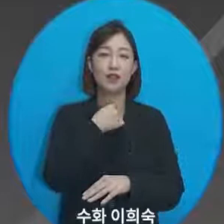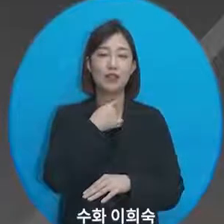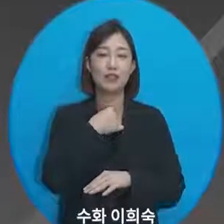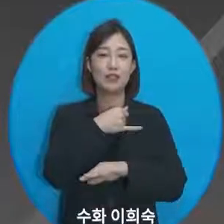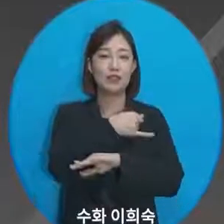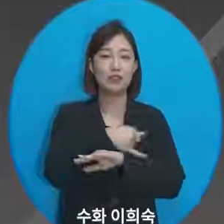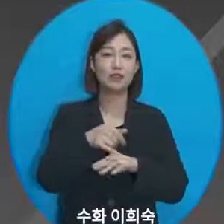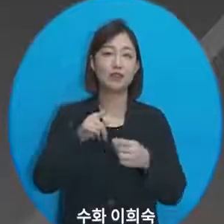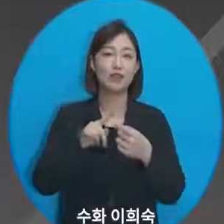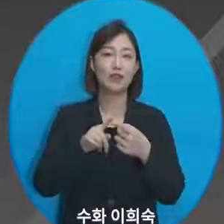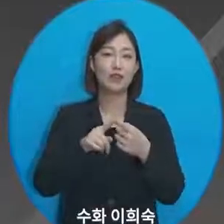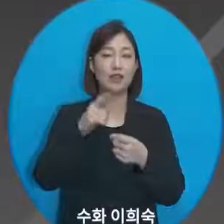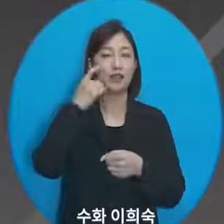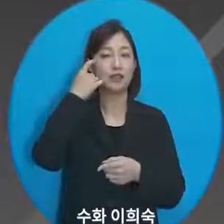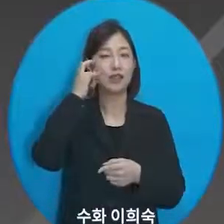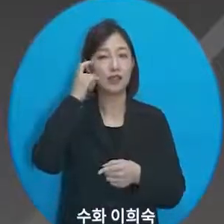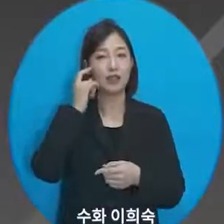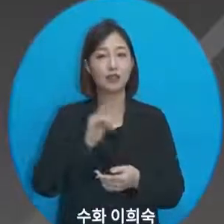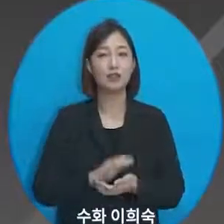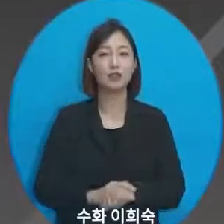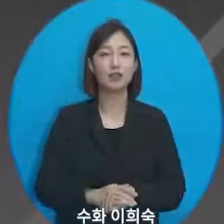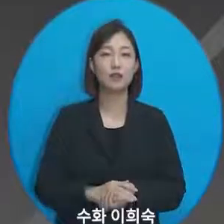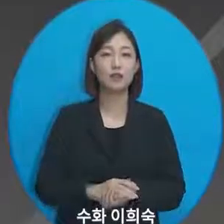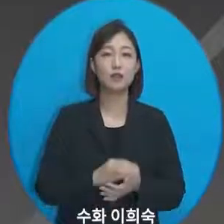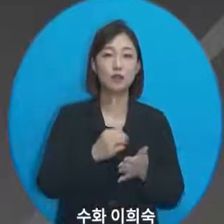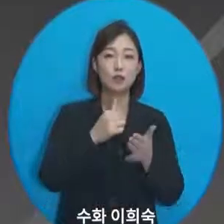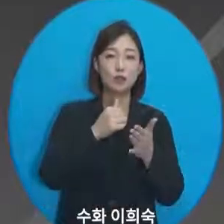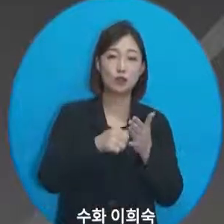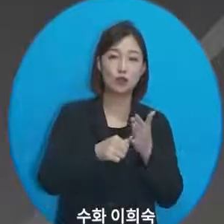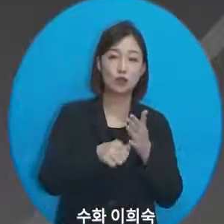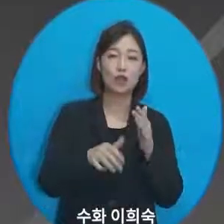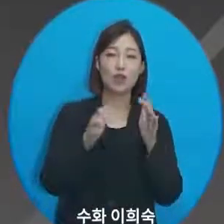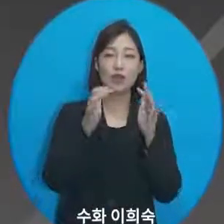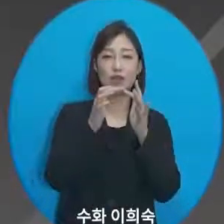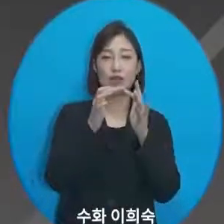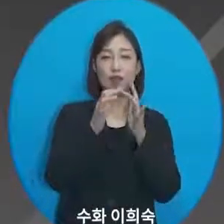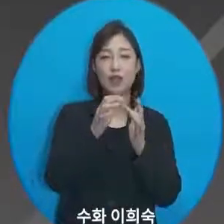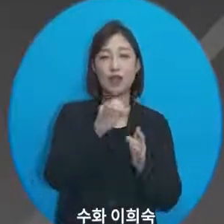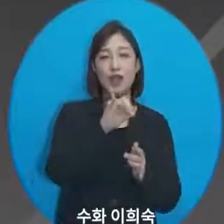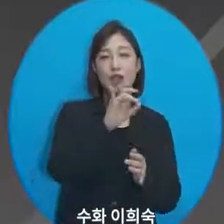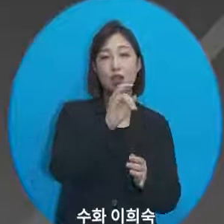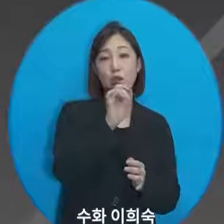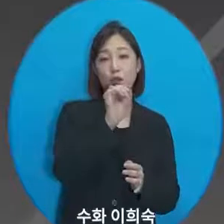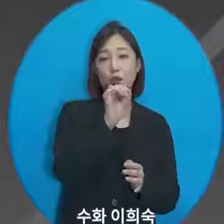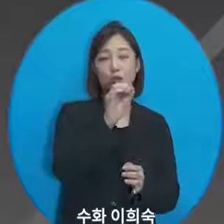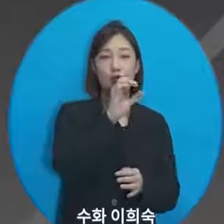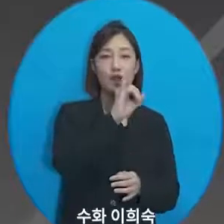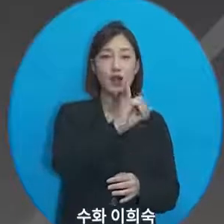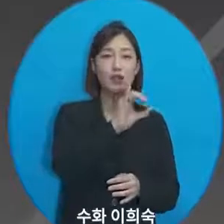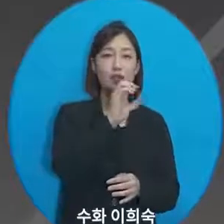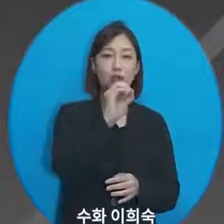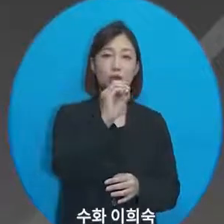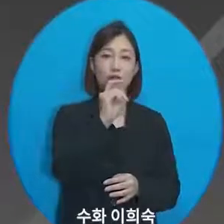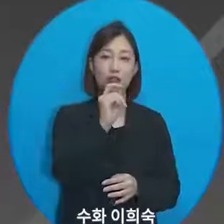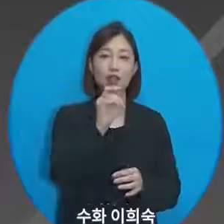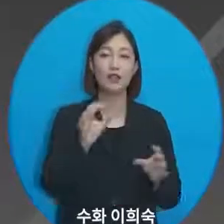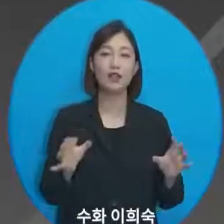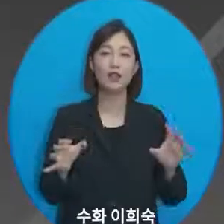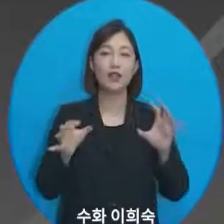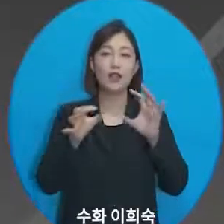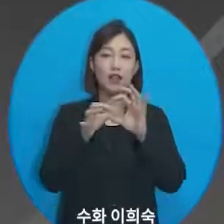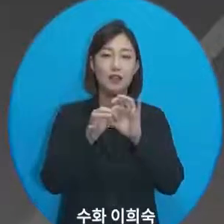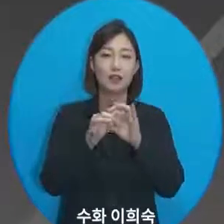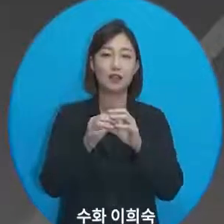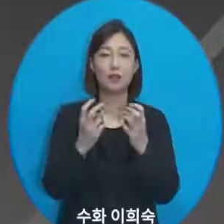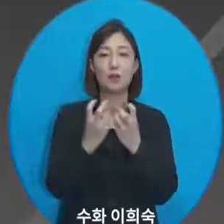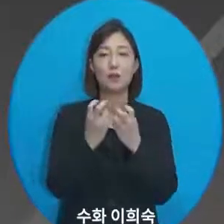디자인 개념들을 이 사물 인터넷이라고 할 수 있는 IoT와 접목해서 많은 부분을 해결할 수 있다는